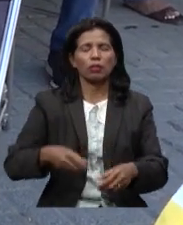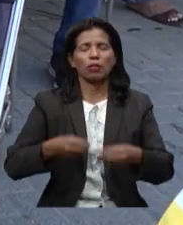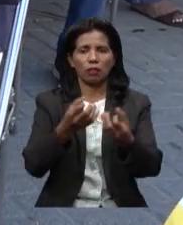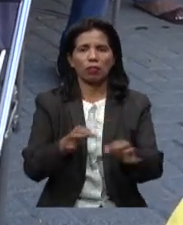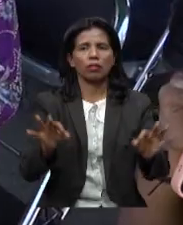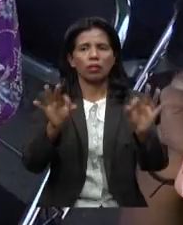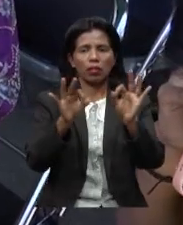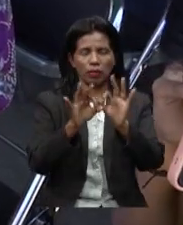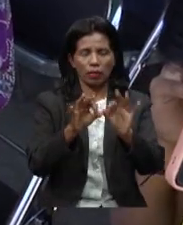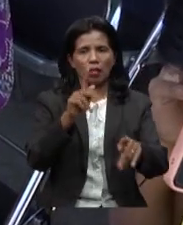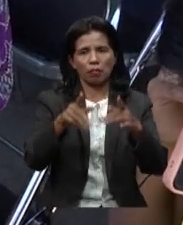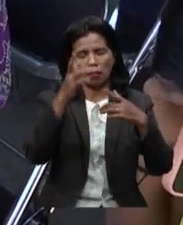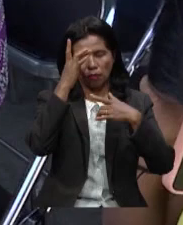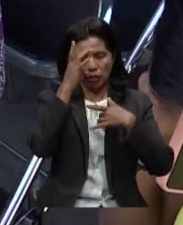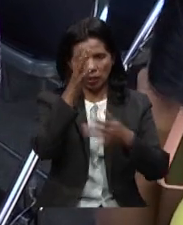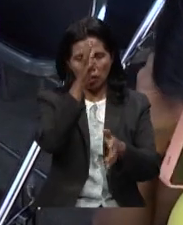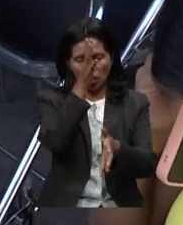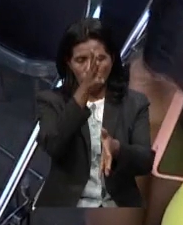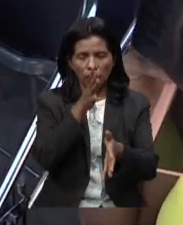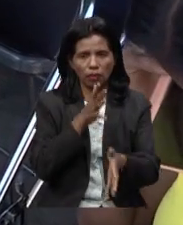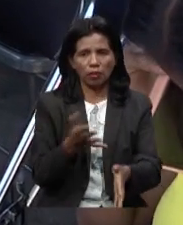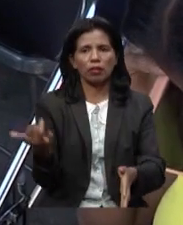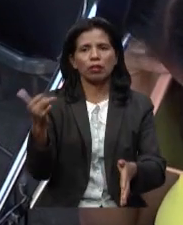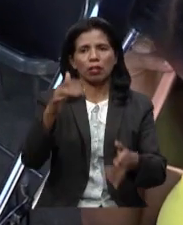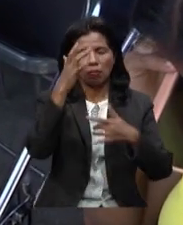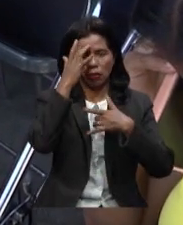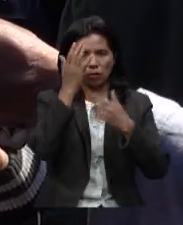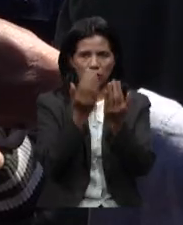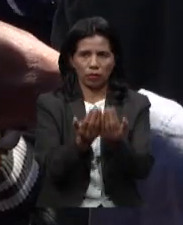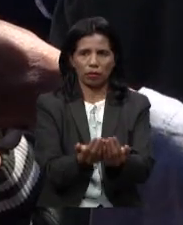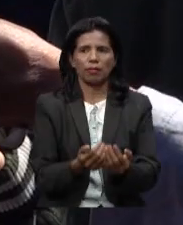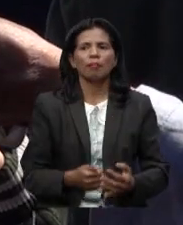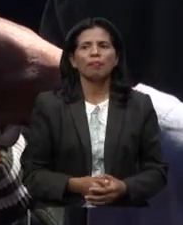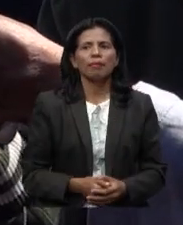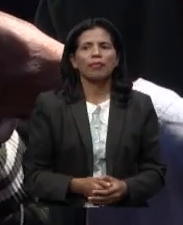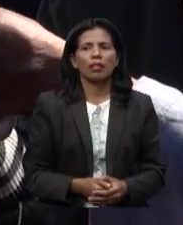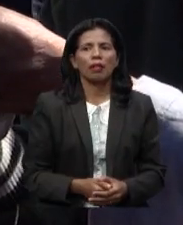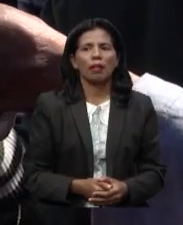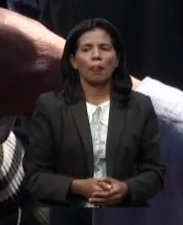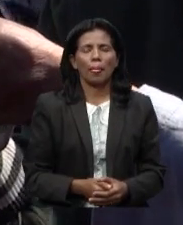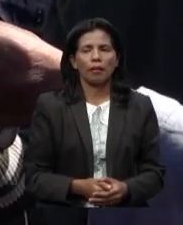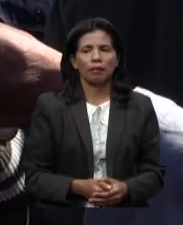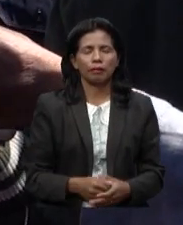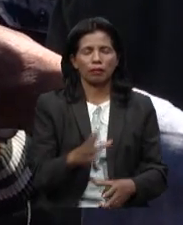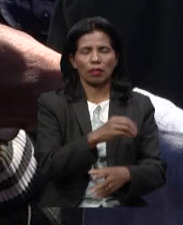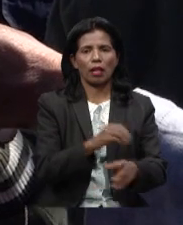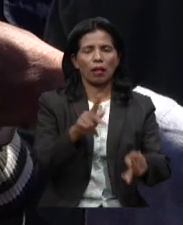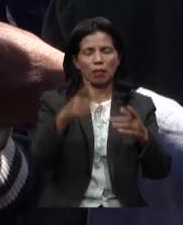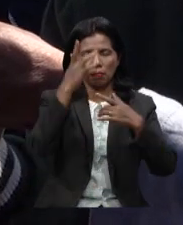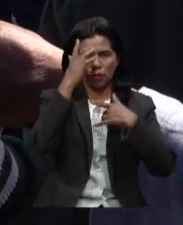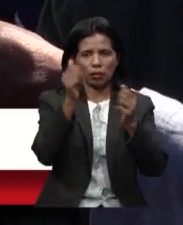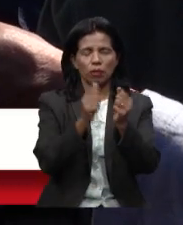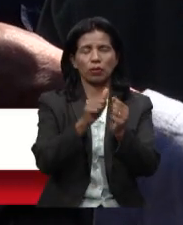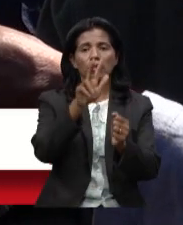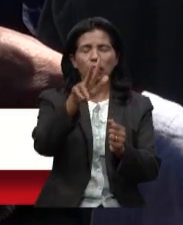prioridade paciente hirak nebe idade liona no hirak nebe moras grave. 250 to 300 mai